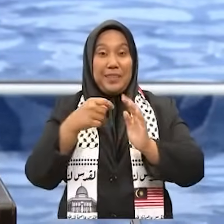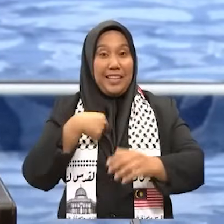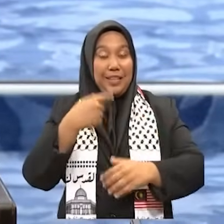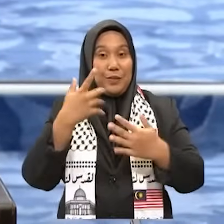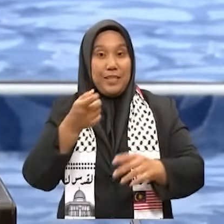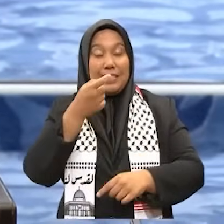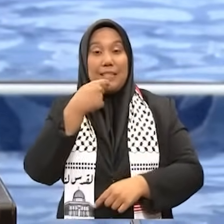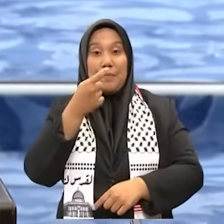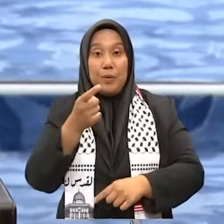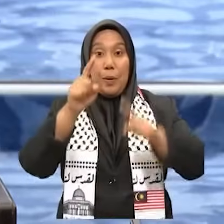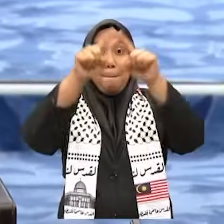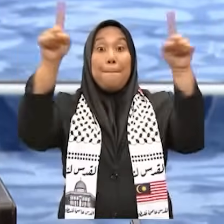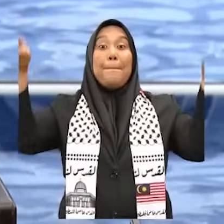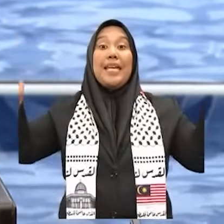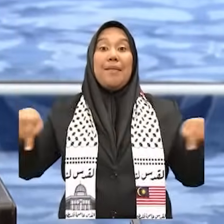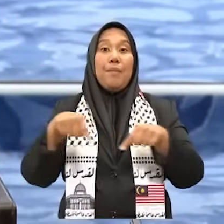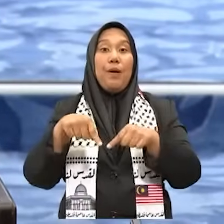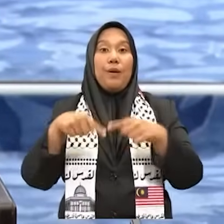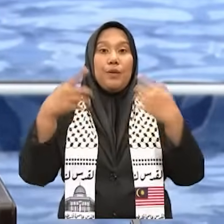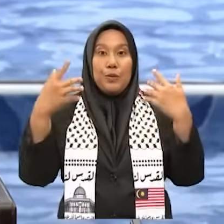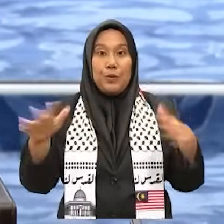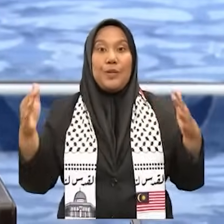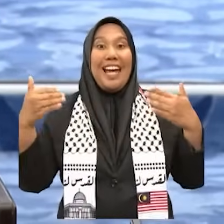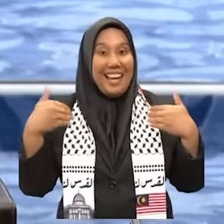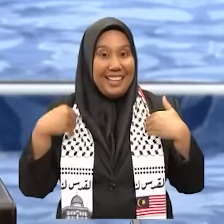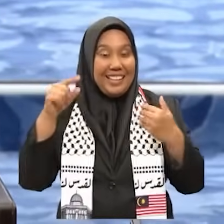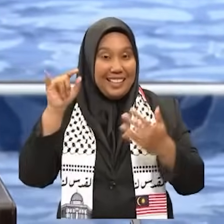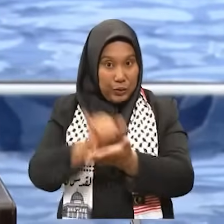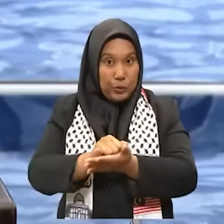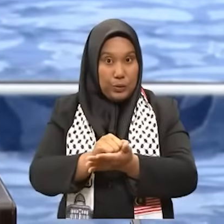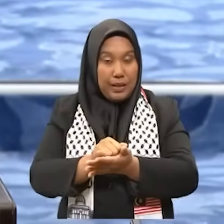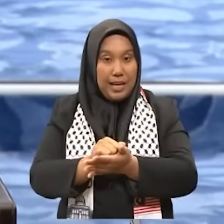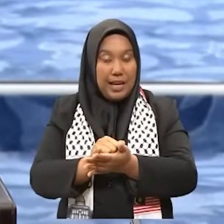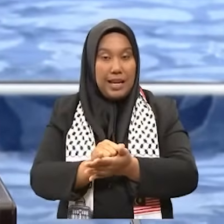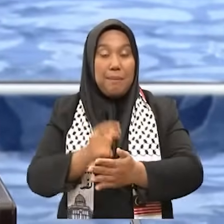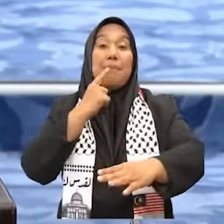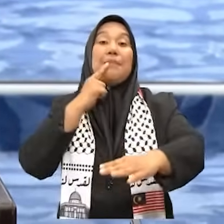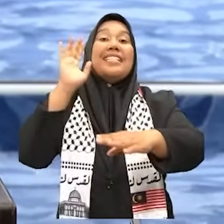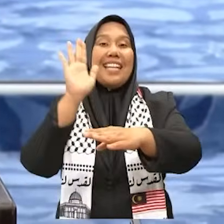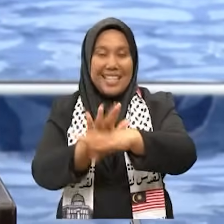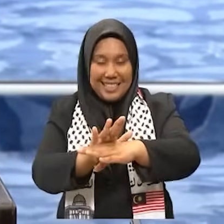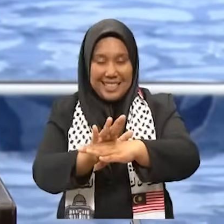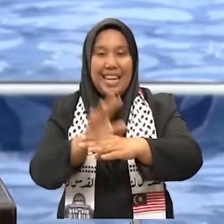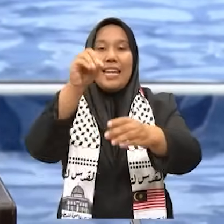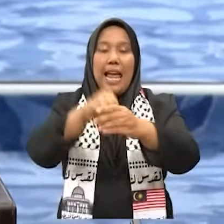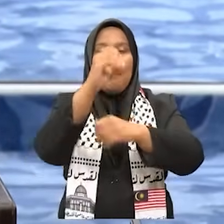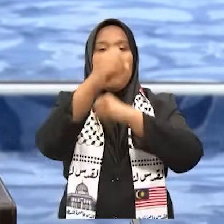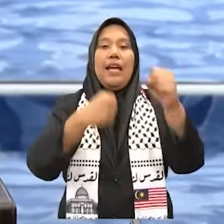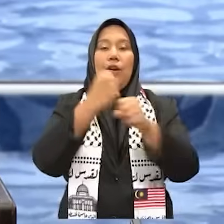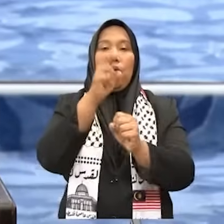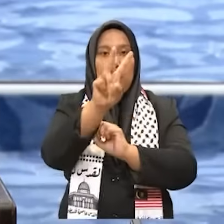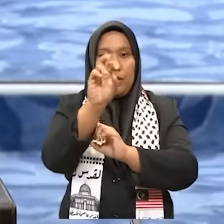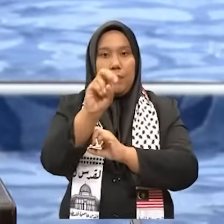billboard yang ada itu adalah dalam perjanjian pada tahun 2022 dengan